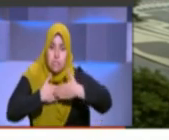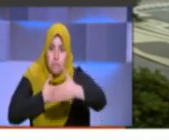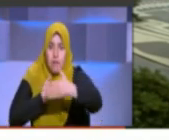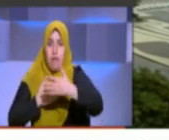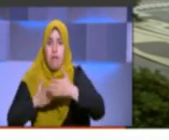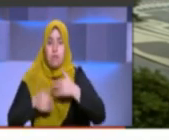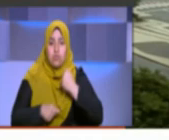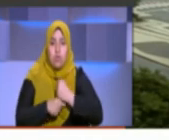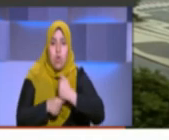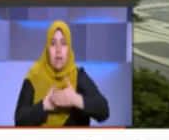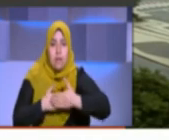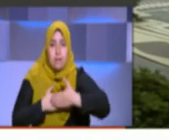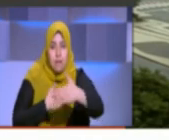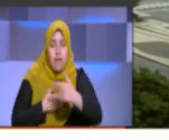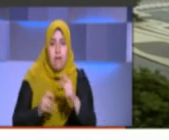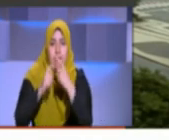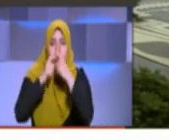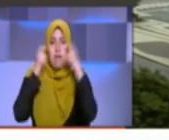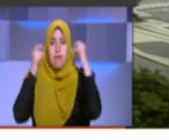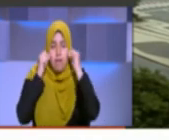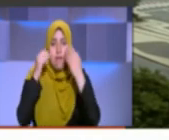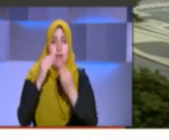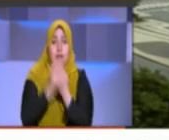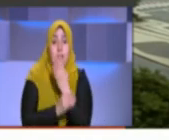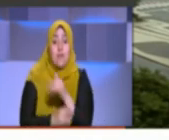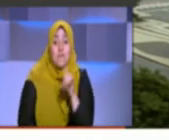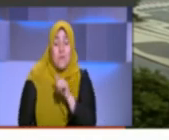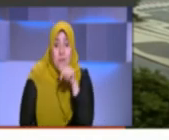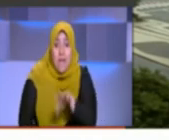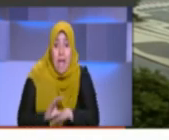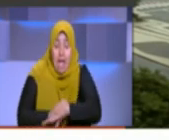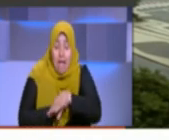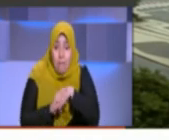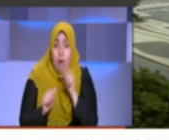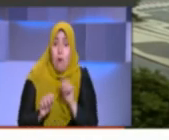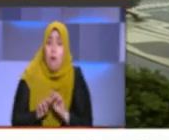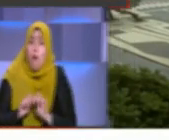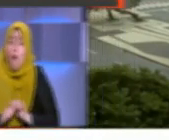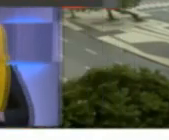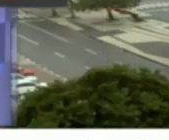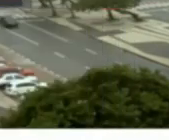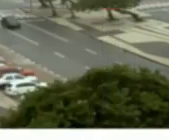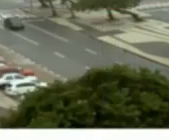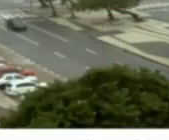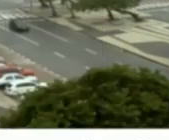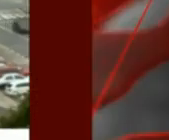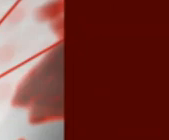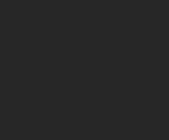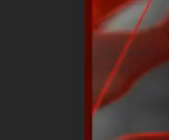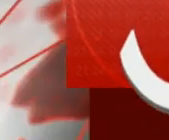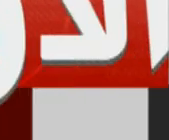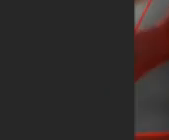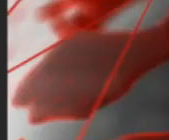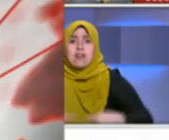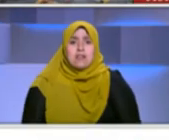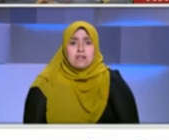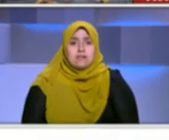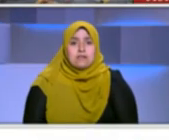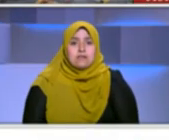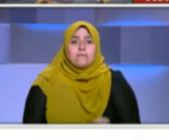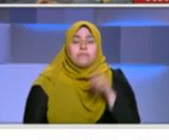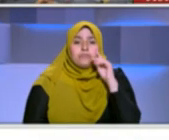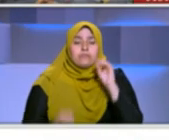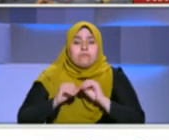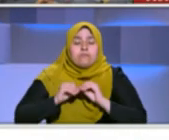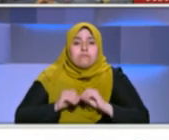احنا نقيسها، واتمنى يكون في مقياس يقدر ان هو يقول لنا قد ايه الناس بتلتزم بده، قد ايه الناس بتلتزم. يعني حضرتك بتقول الانفتاح